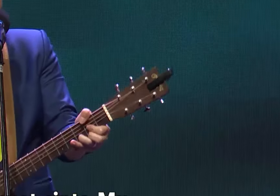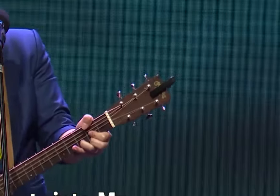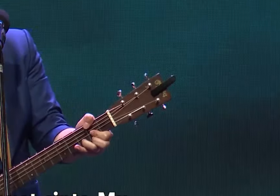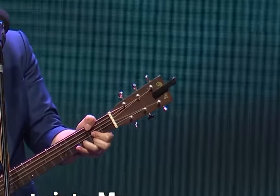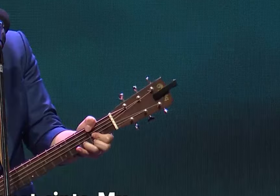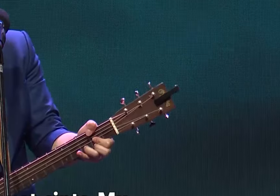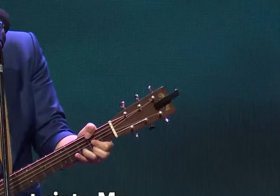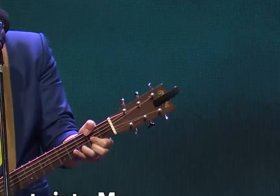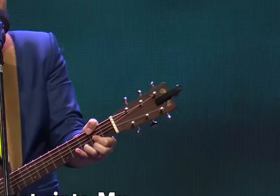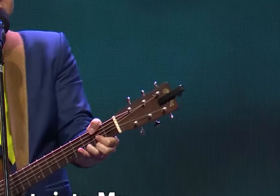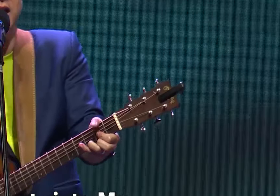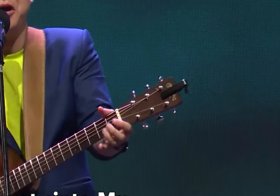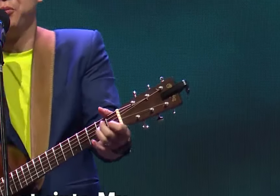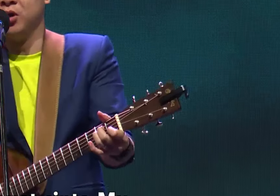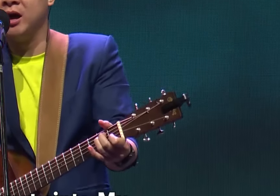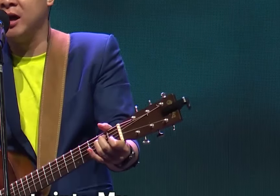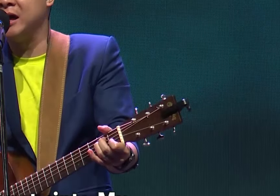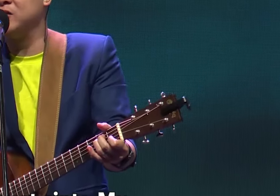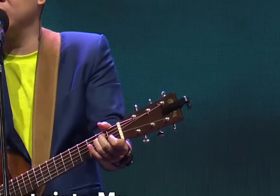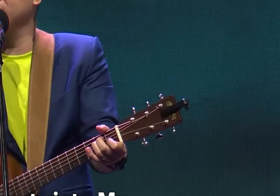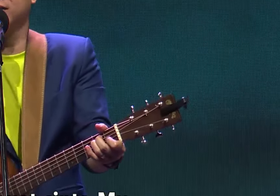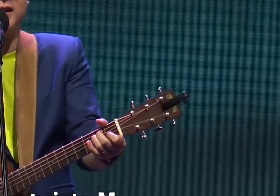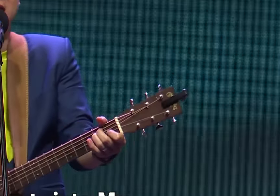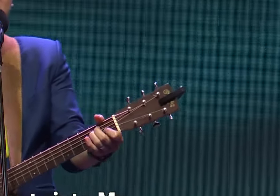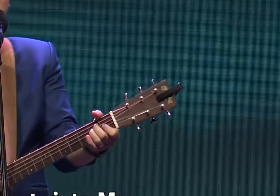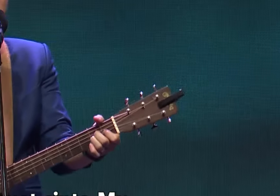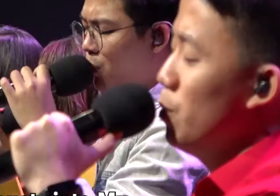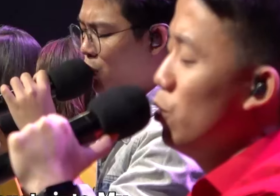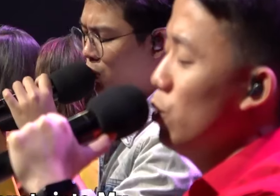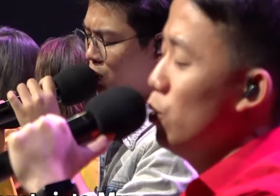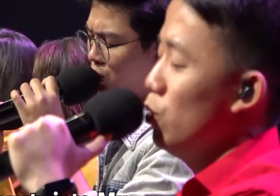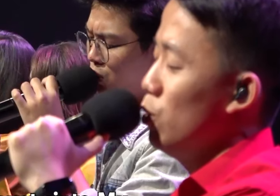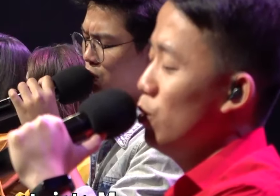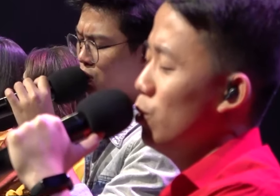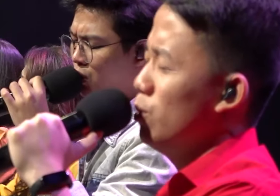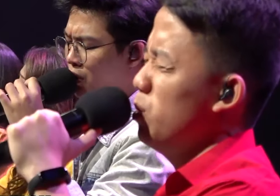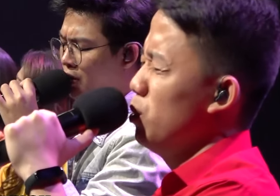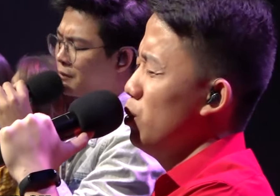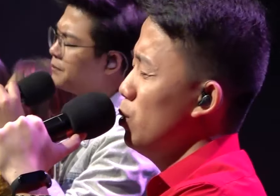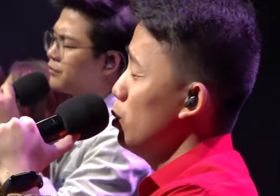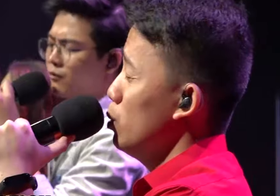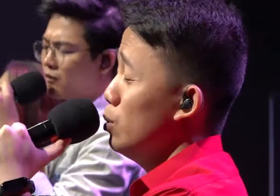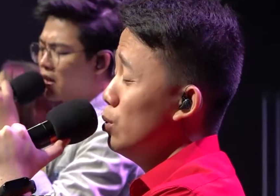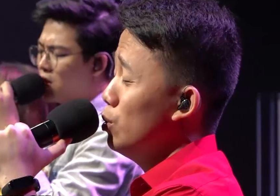Terima kasih buat cinta-Mu.